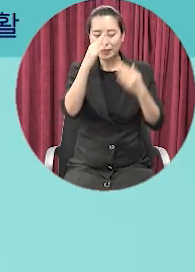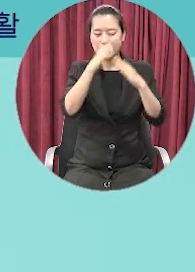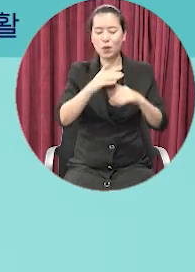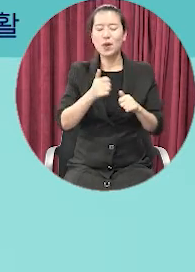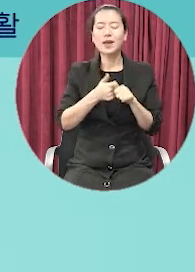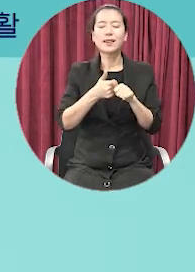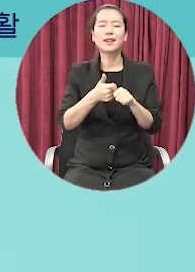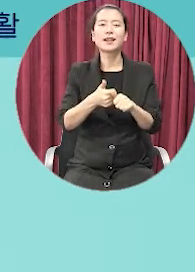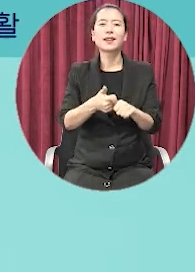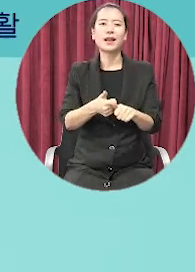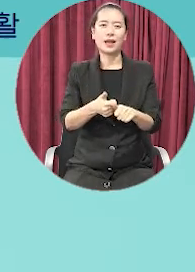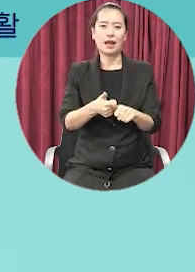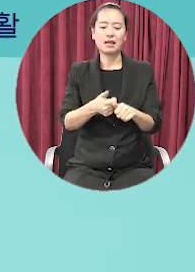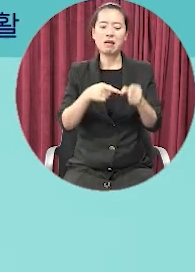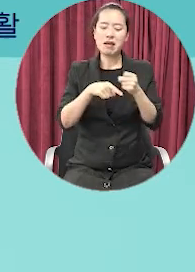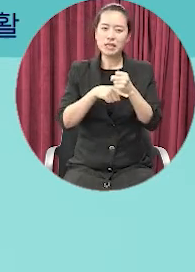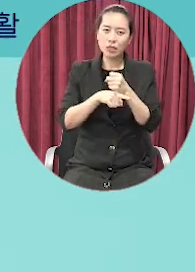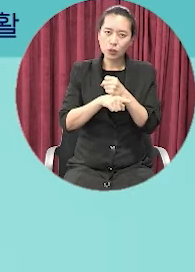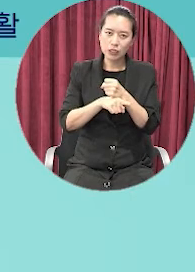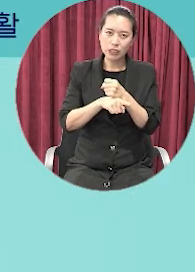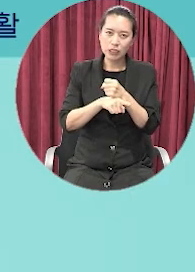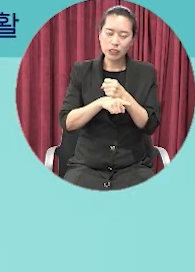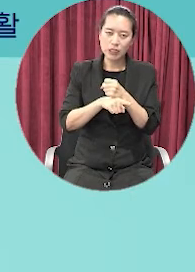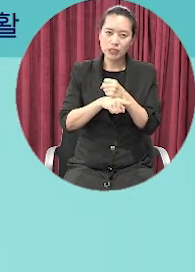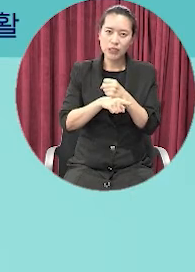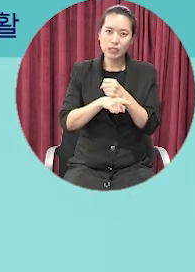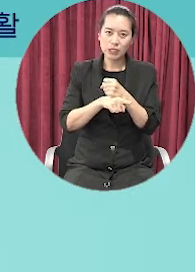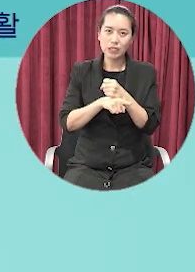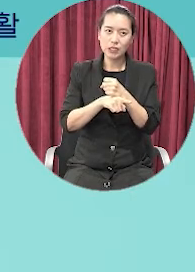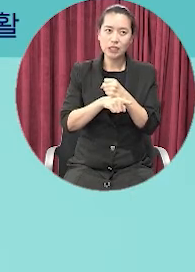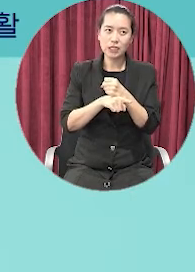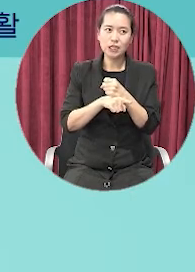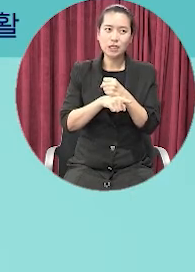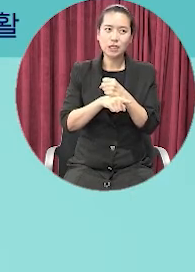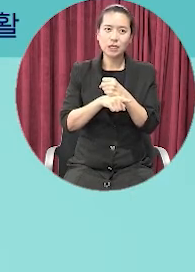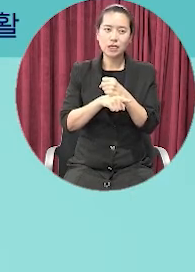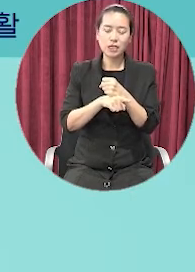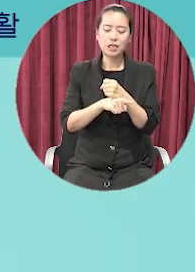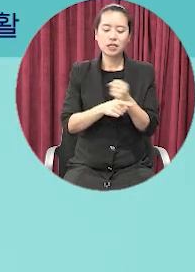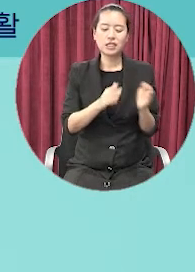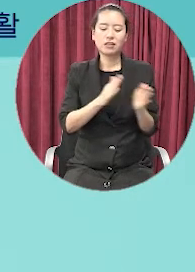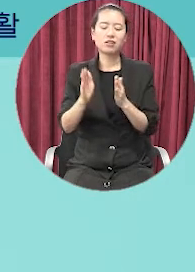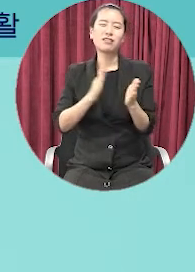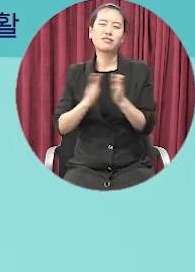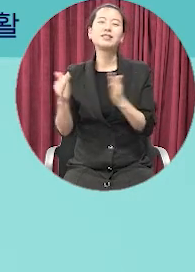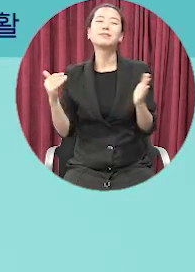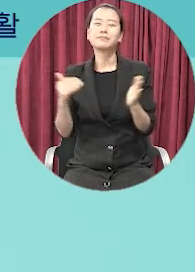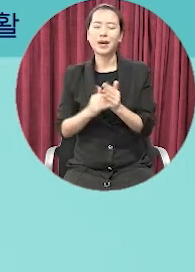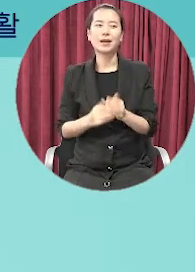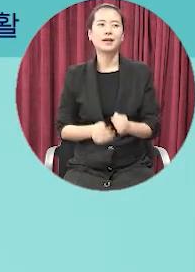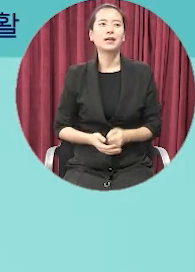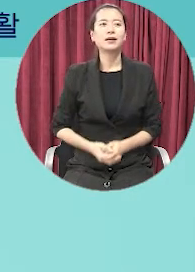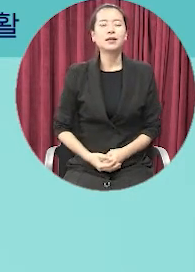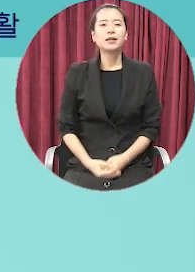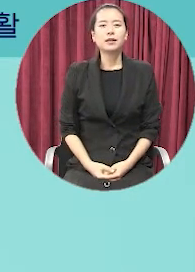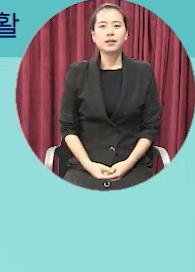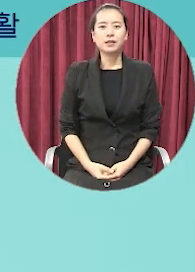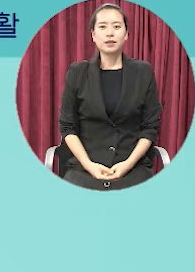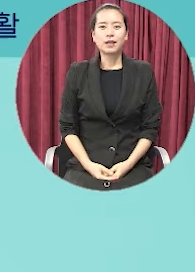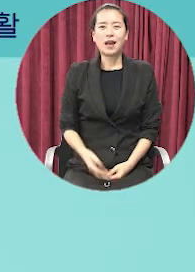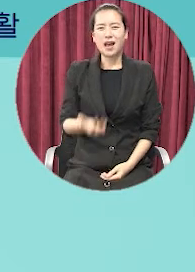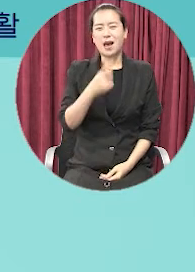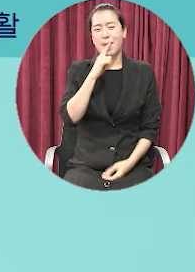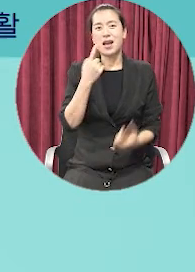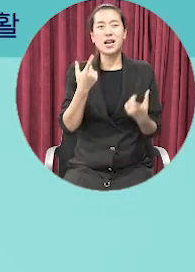이 정의라든가 여러 가지 관련 요인 이런 것들을 정리를 했었습니다. 그리고 말씀드린